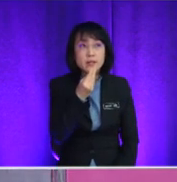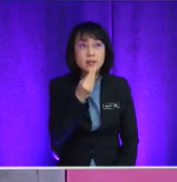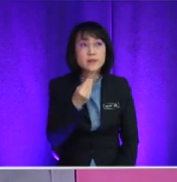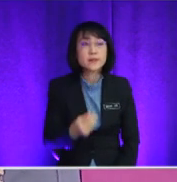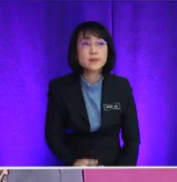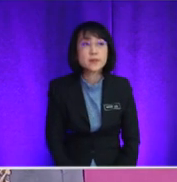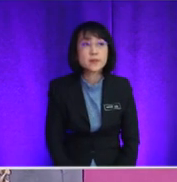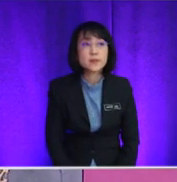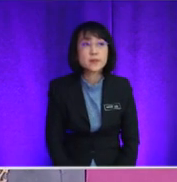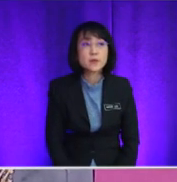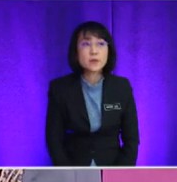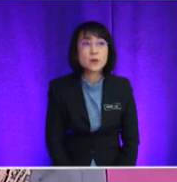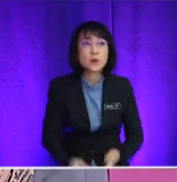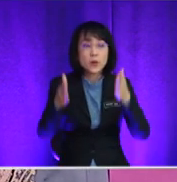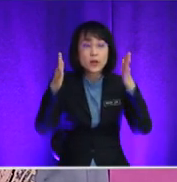mama